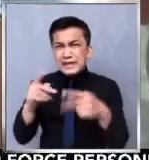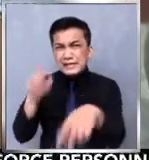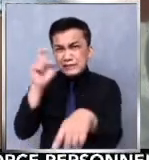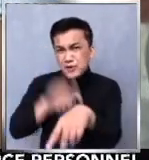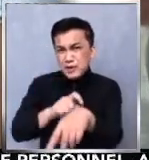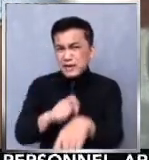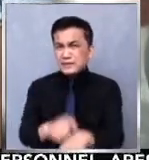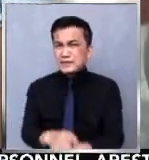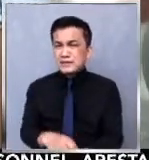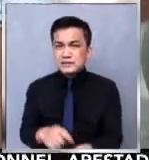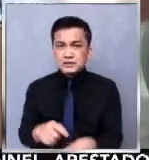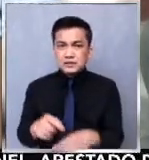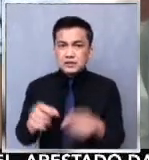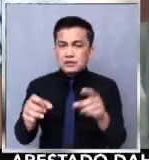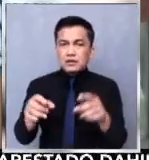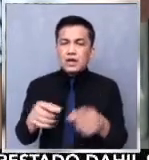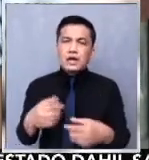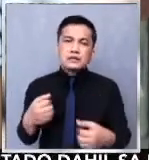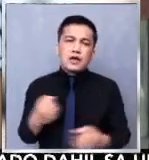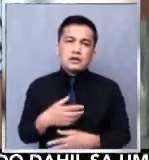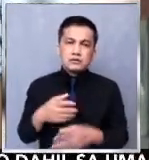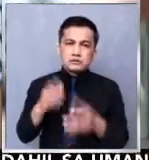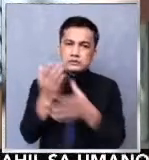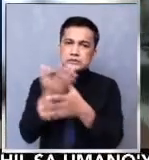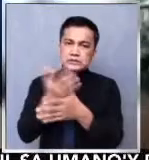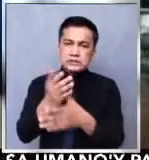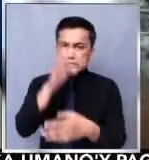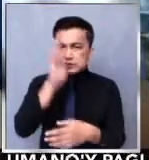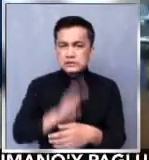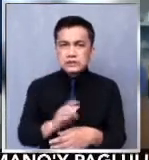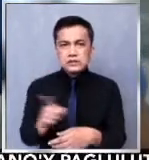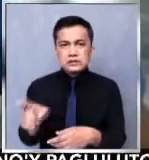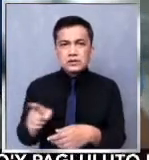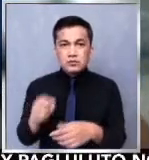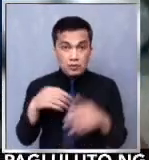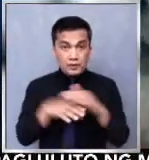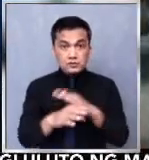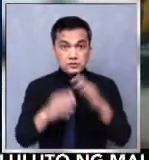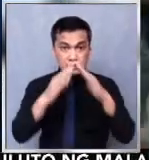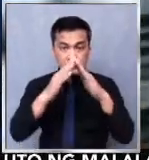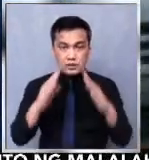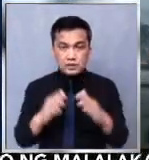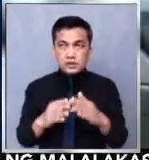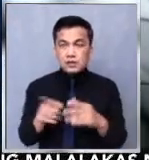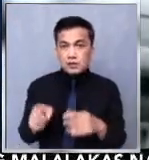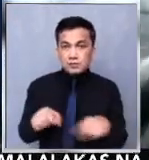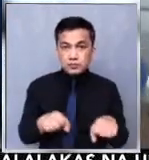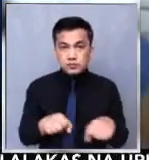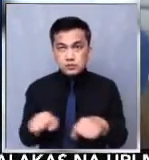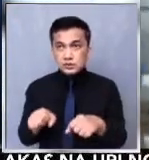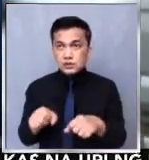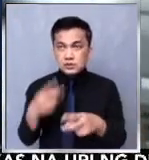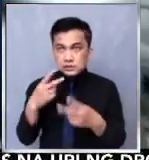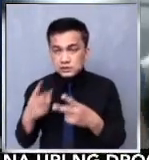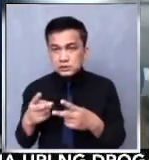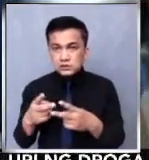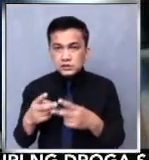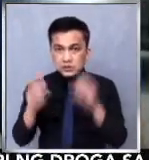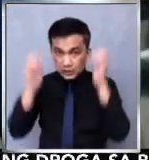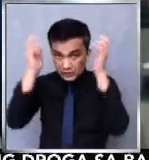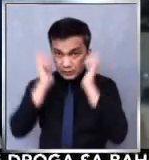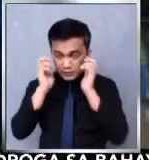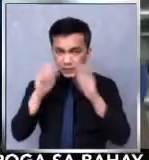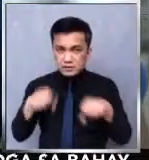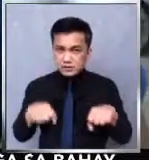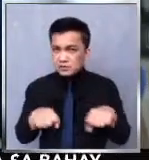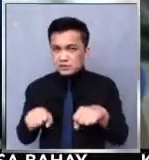po kasi pumapasok sa loob ng bahay. Pagigit na kami, naranasan namin naka-helmet na kasi talagang